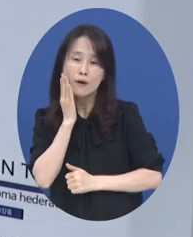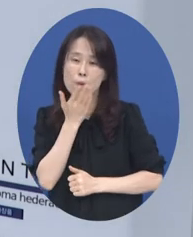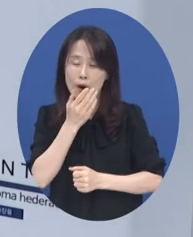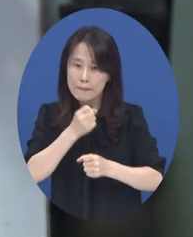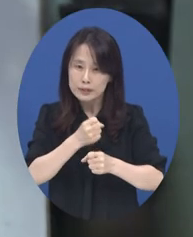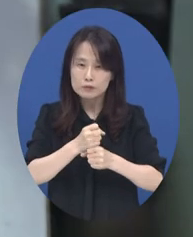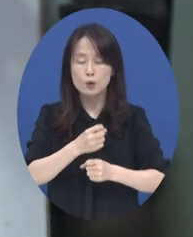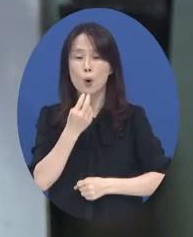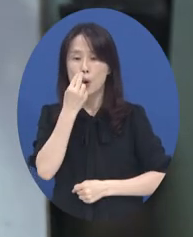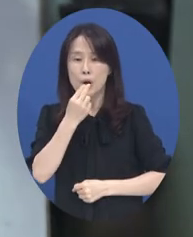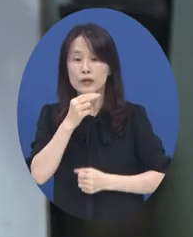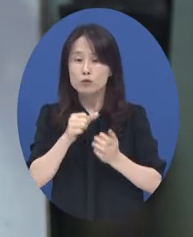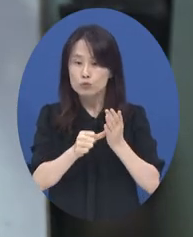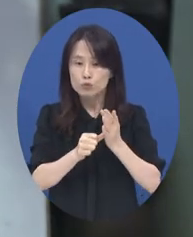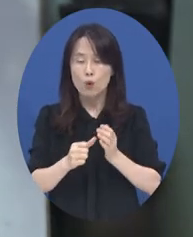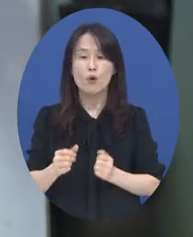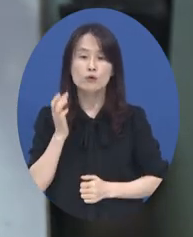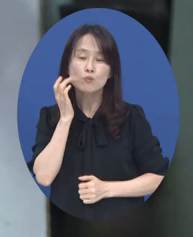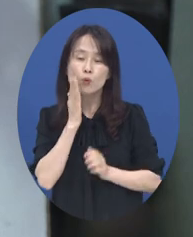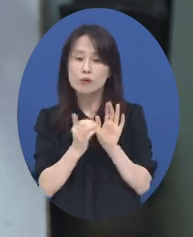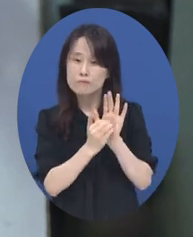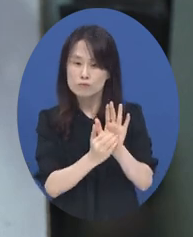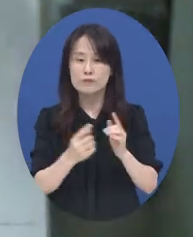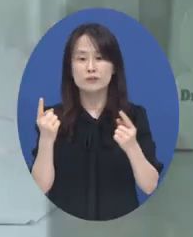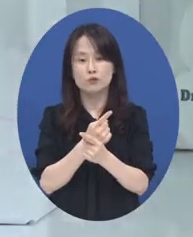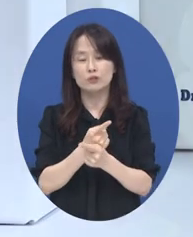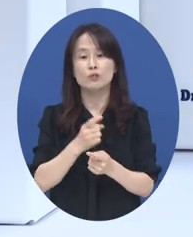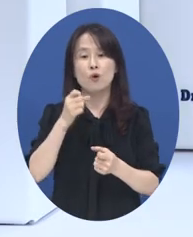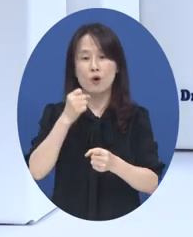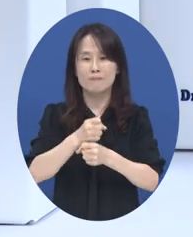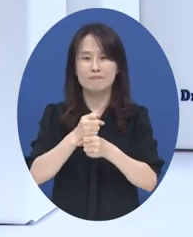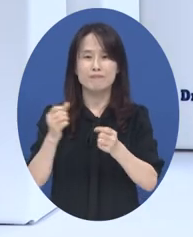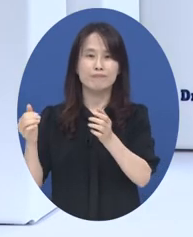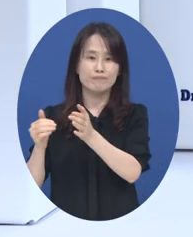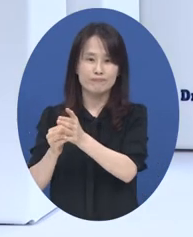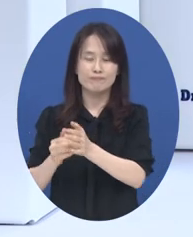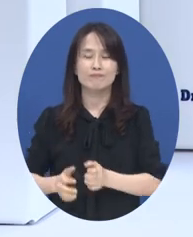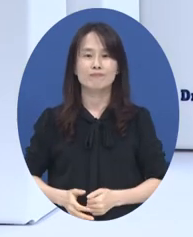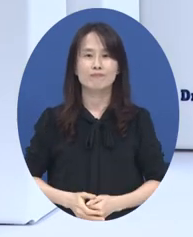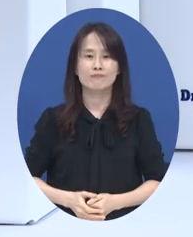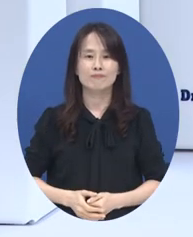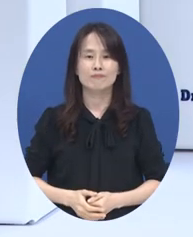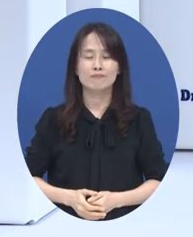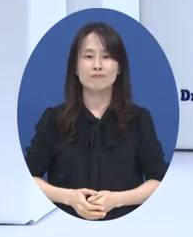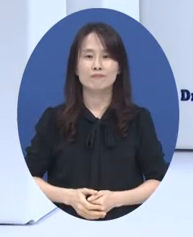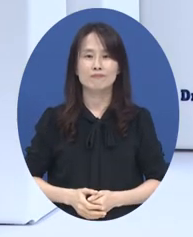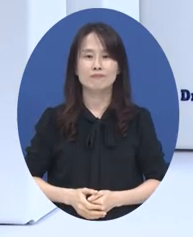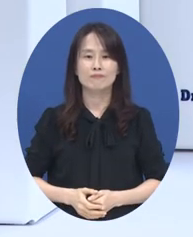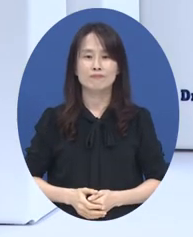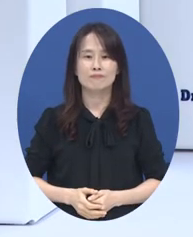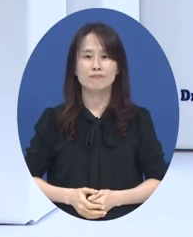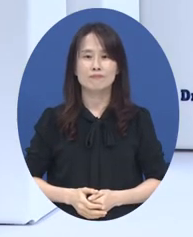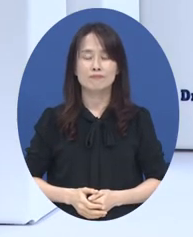화장품이나 방향제, 모기 물림 치료제로 재탄생됐습니다. 경기 CCTV 표창순입니다.